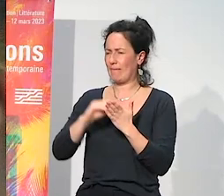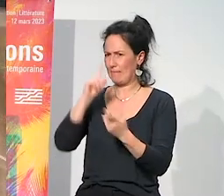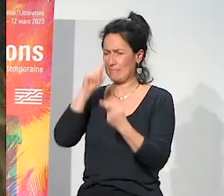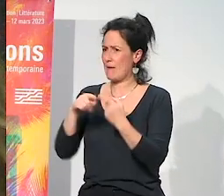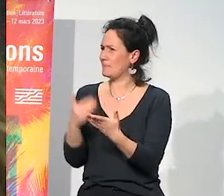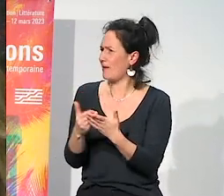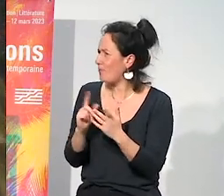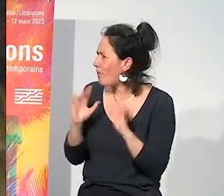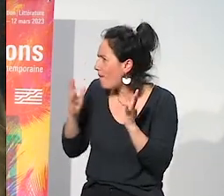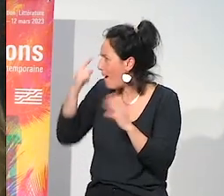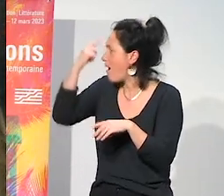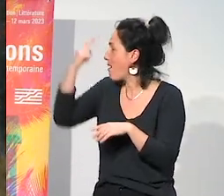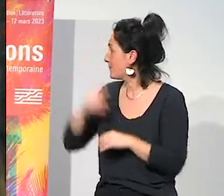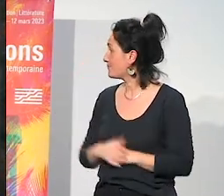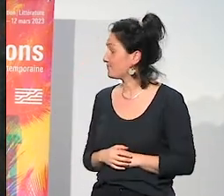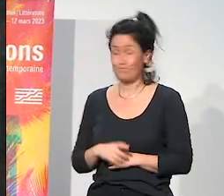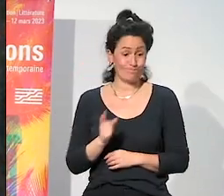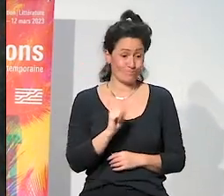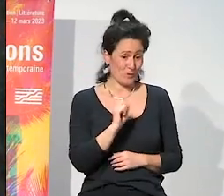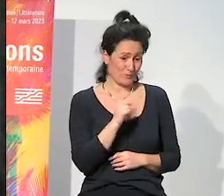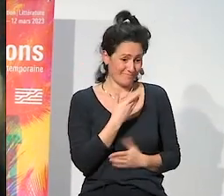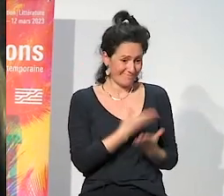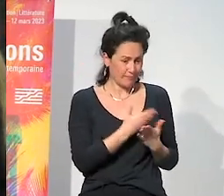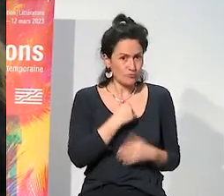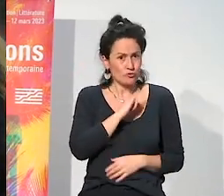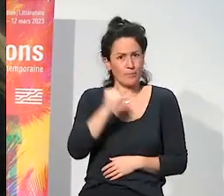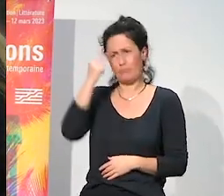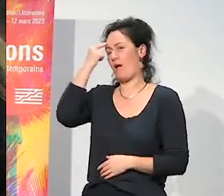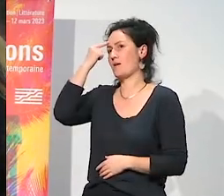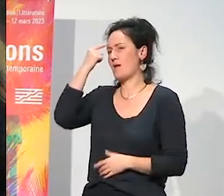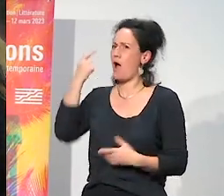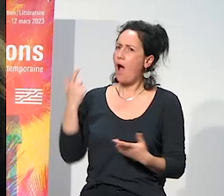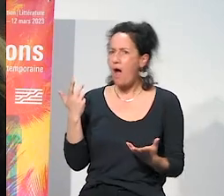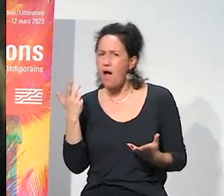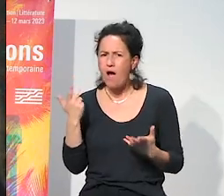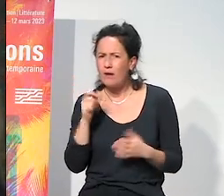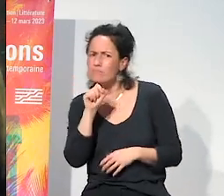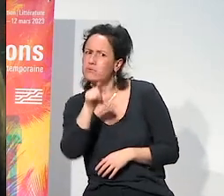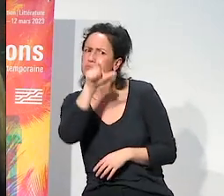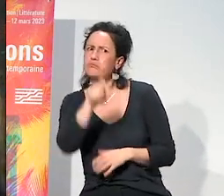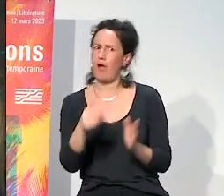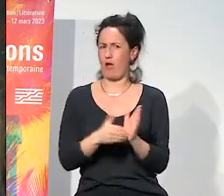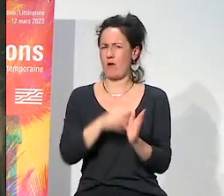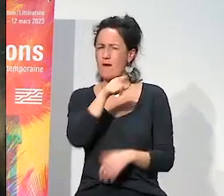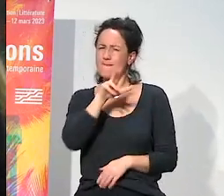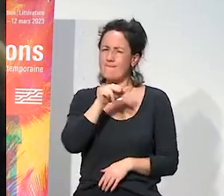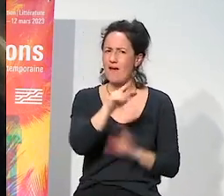Mais non, c'est ça qui est terrible d'ailleurs, c'est que je ne me dis jamais ça. Je ne me dis jamais, tiens, voilà une autre.